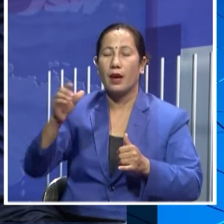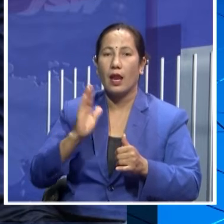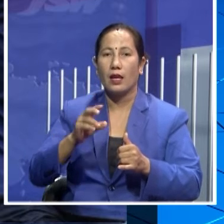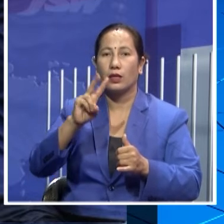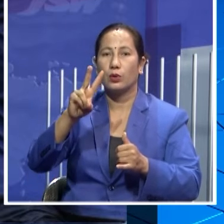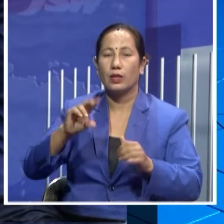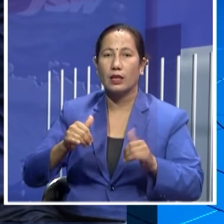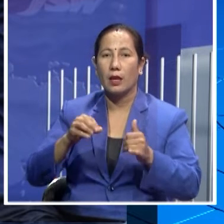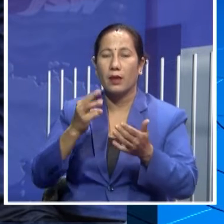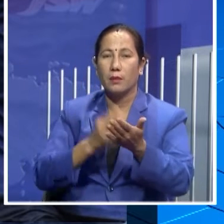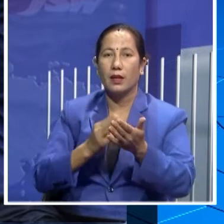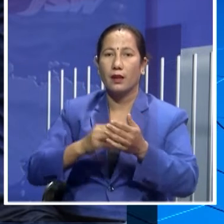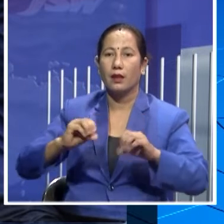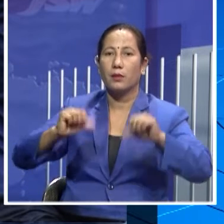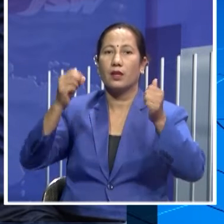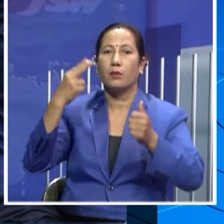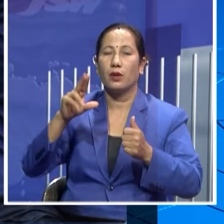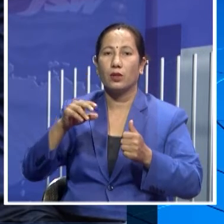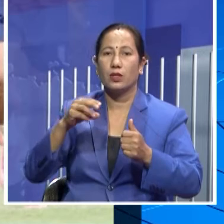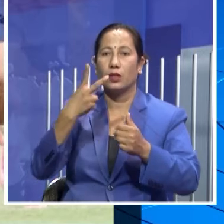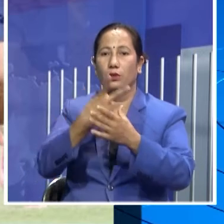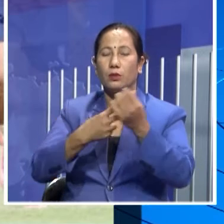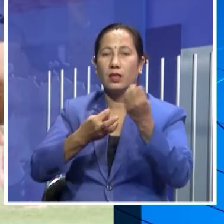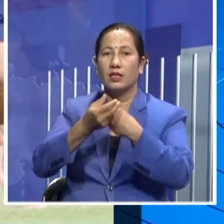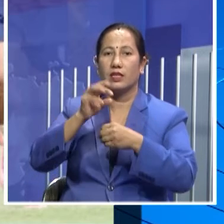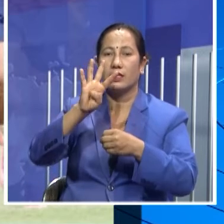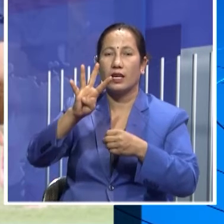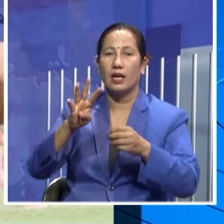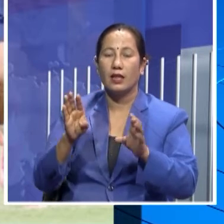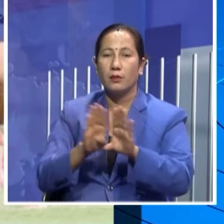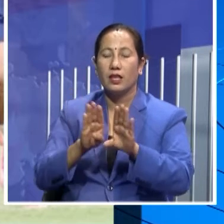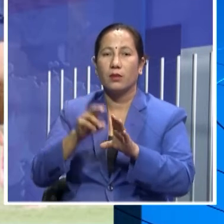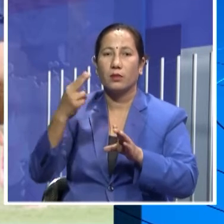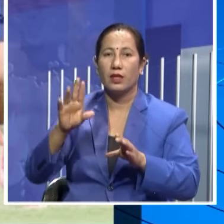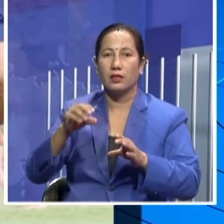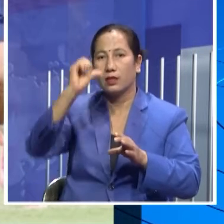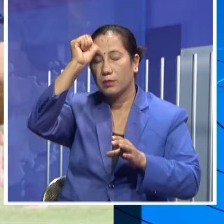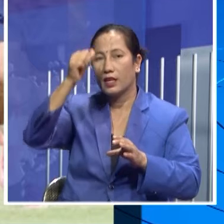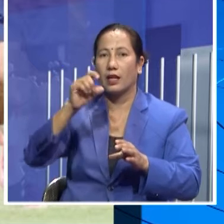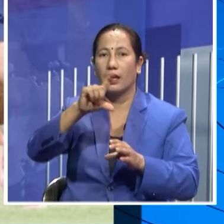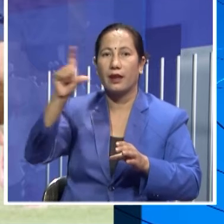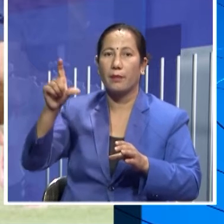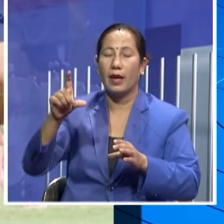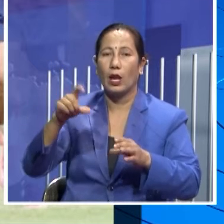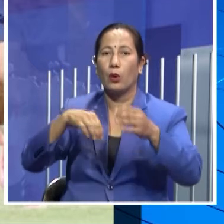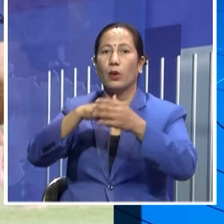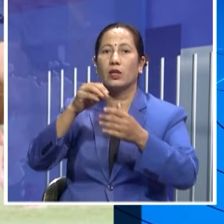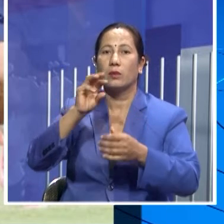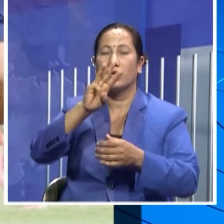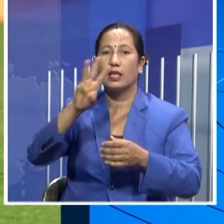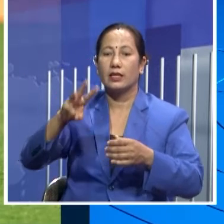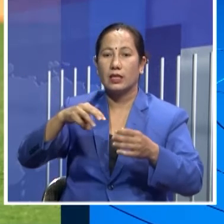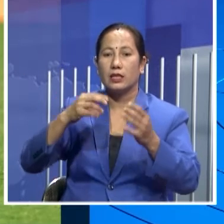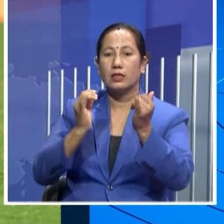2 खेलमा मात्र विजयी भएको छ। दुवै देशले 4 खेलमा बराबरी खेलेका थिए। भारतले नेपालको पोस्टमा 33 गोल गरेको छ